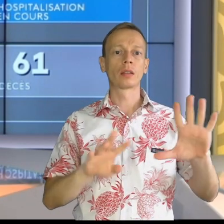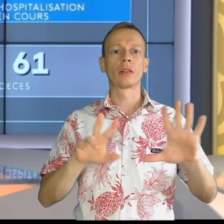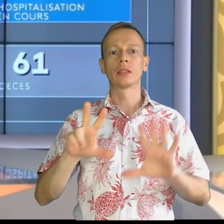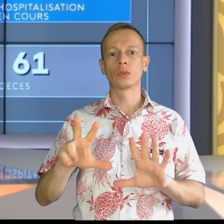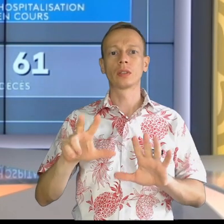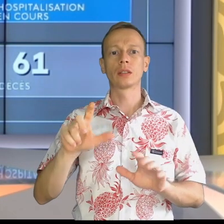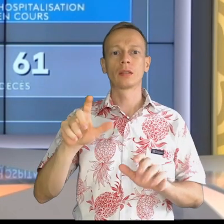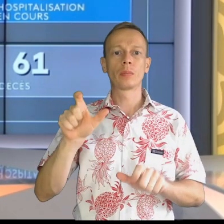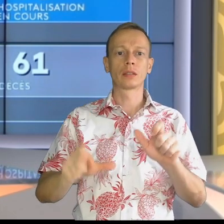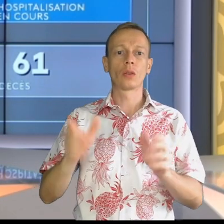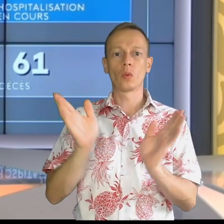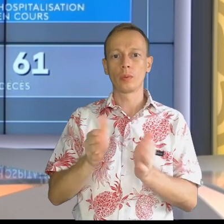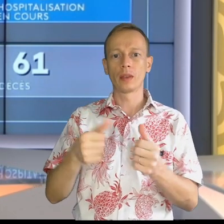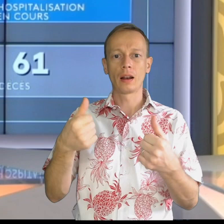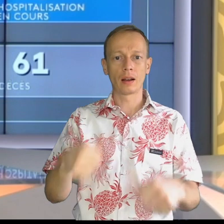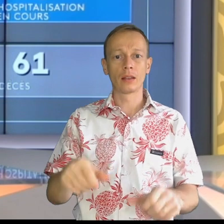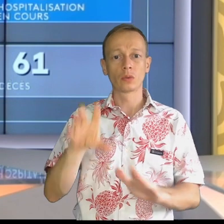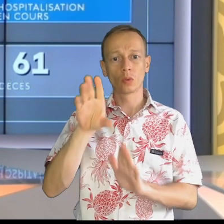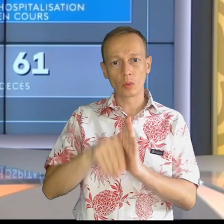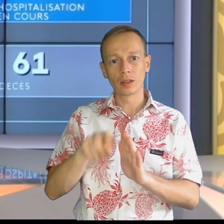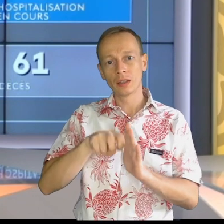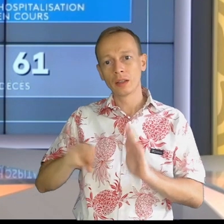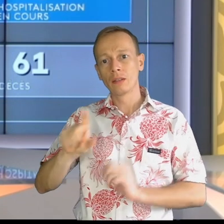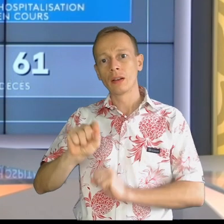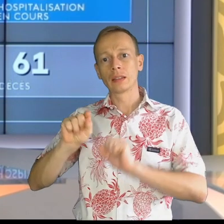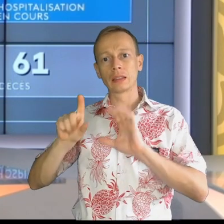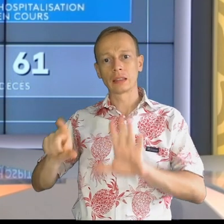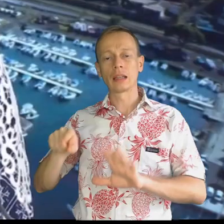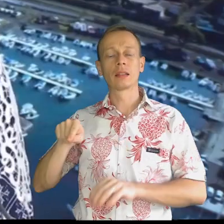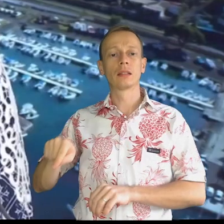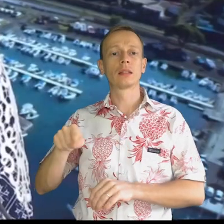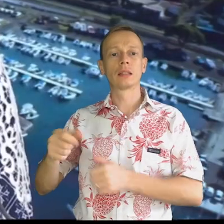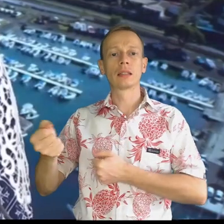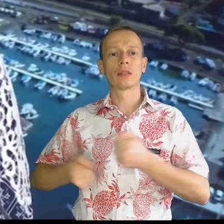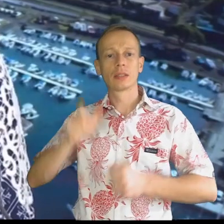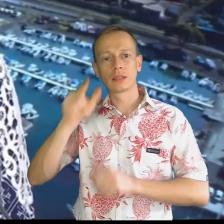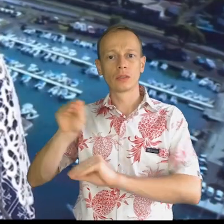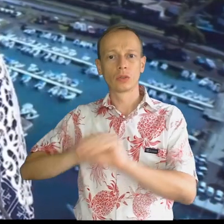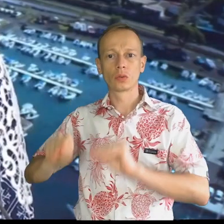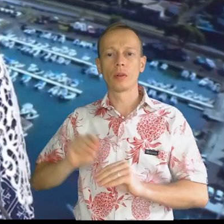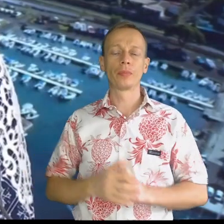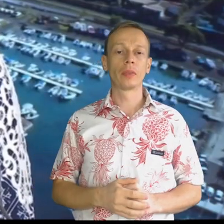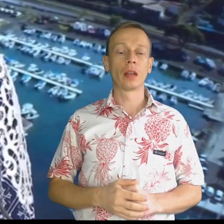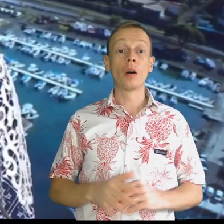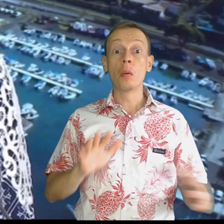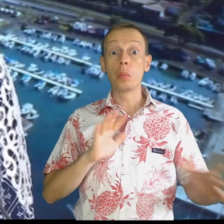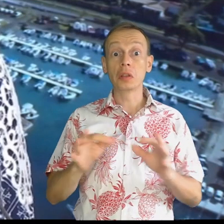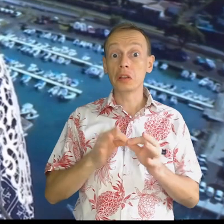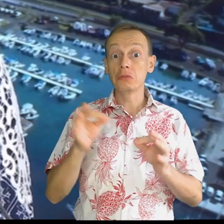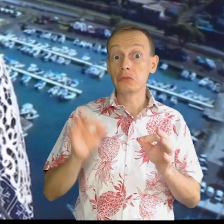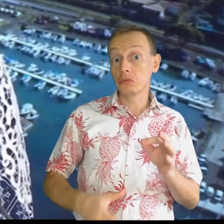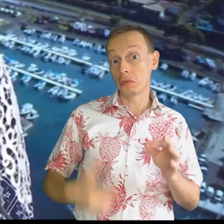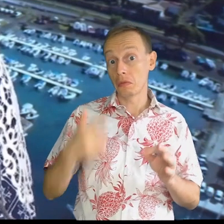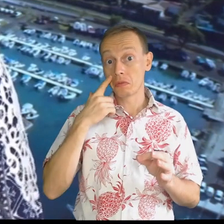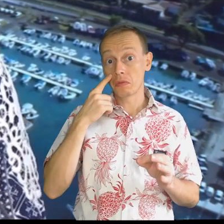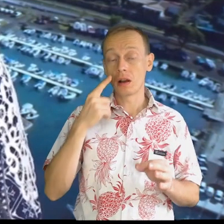98 hospitalisations, dont 27 en réanimation. Et c'est peut-être la solution. Il est médecin et a